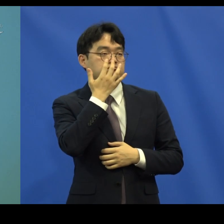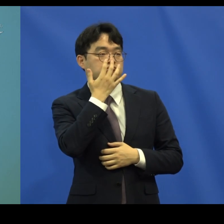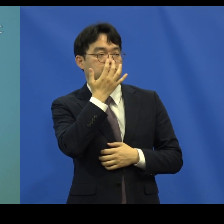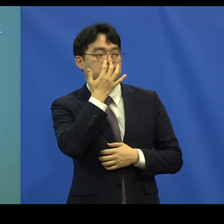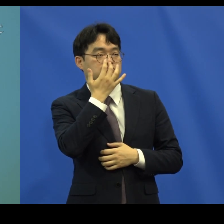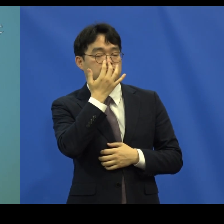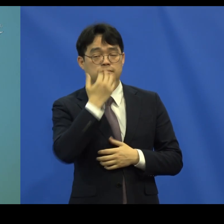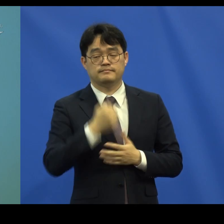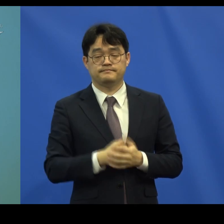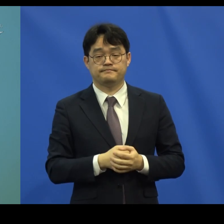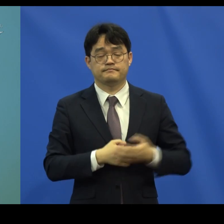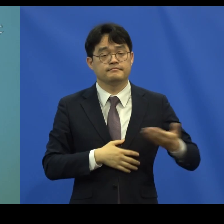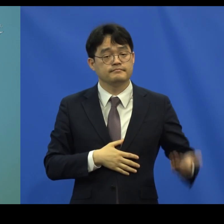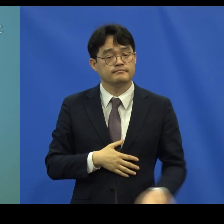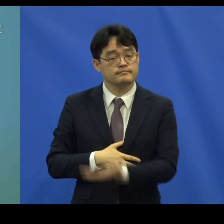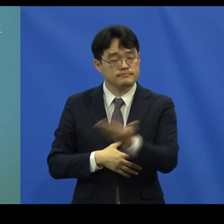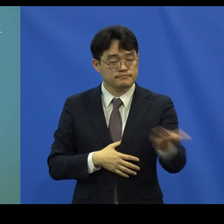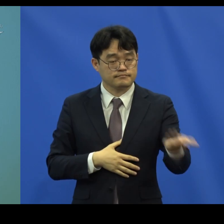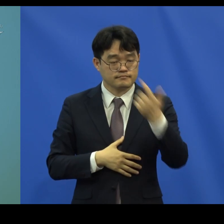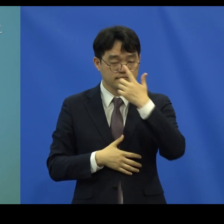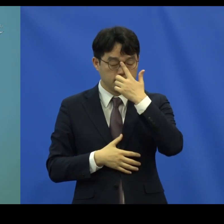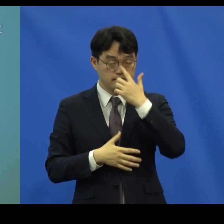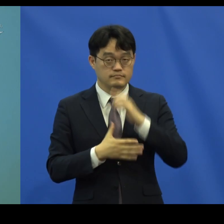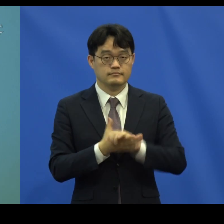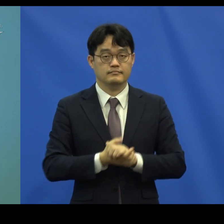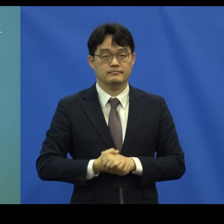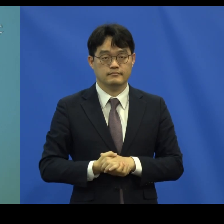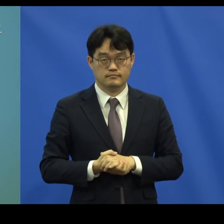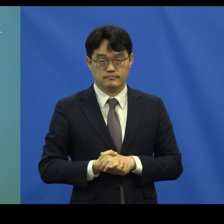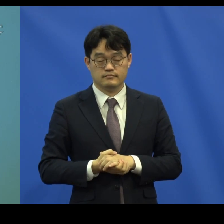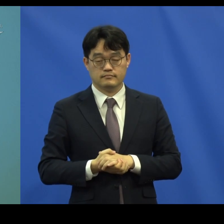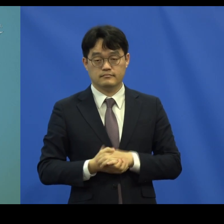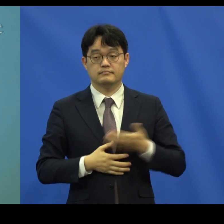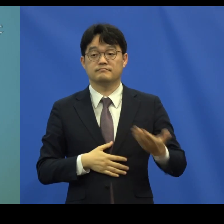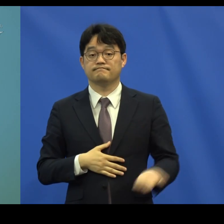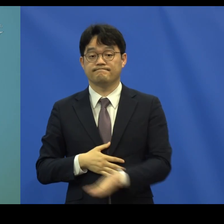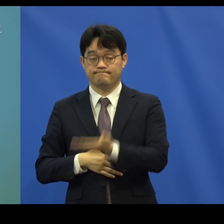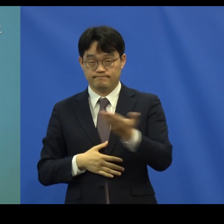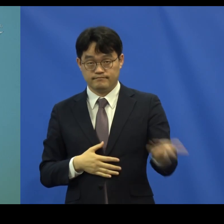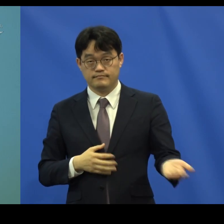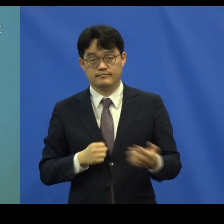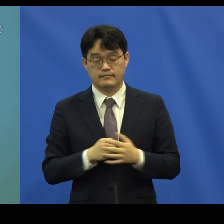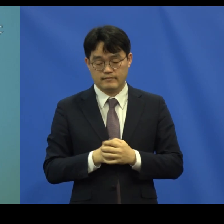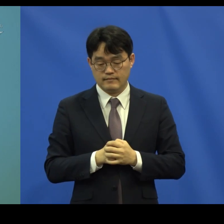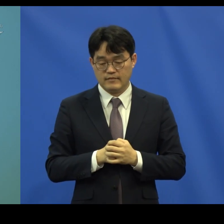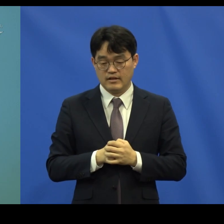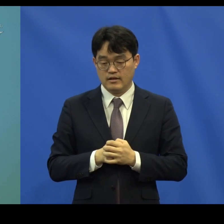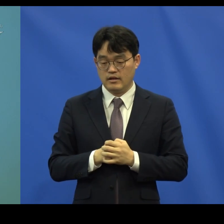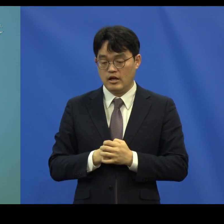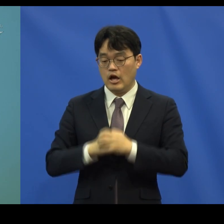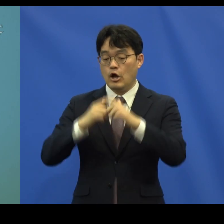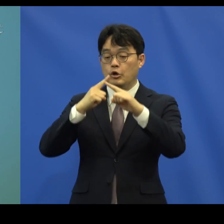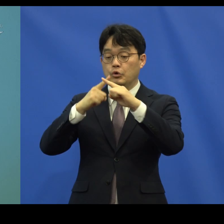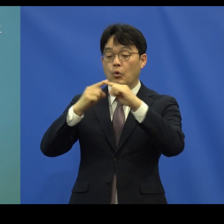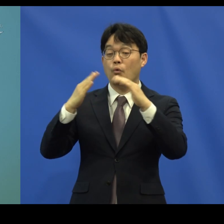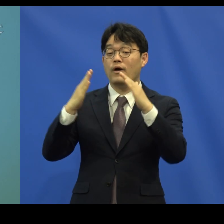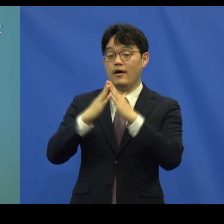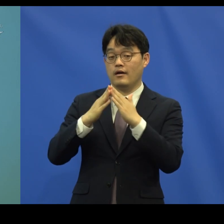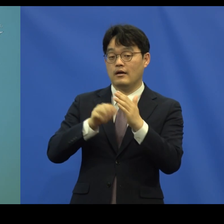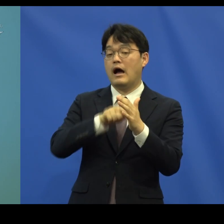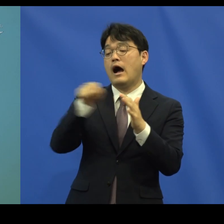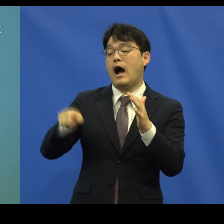여러분, 교회당 안으로 들어가는 것과 예배당 안으로 들어가는 것과 예배 안으로 들어가는 건 다른 거예요.